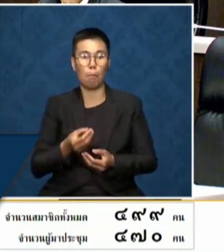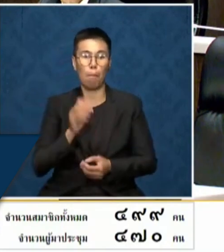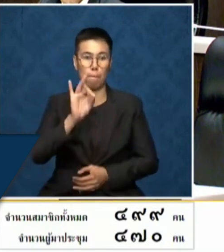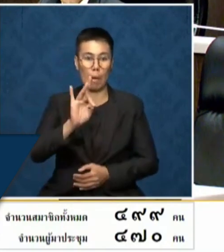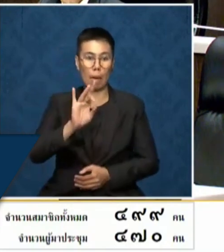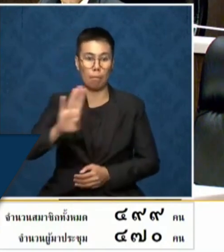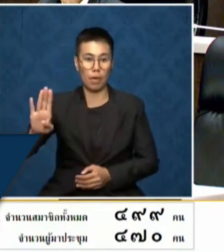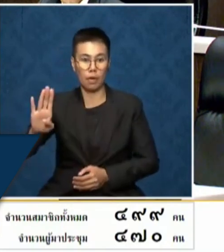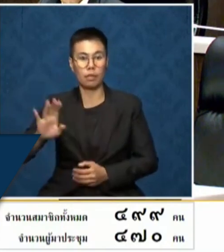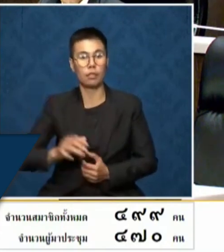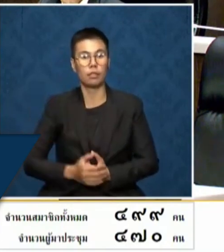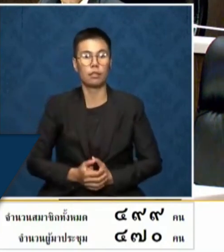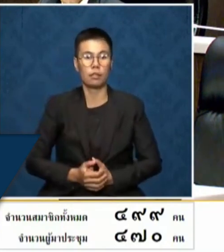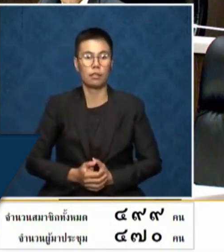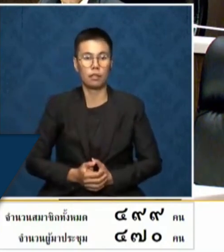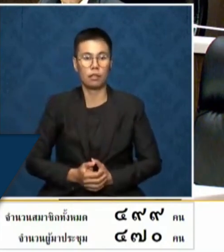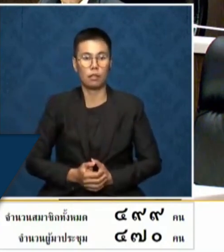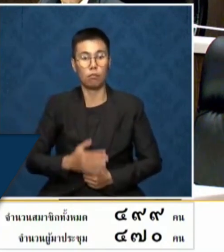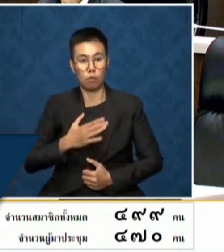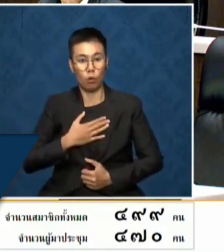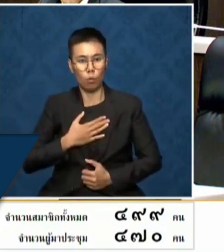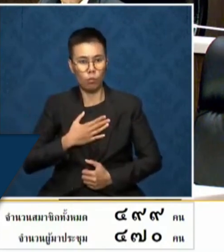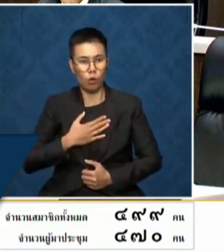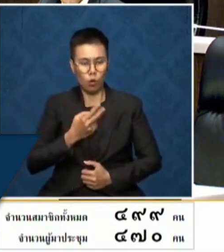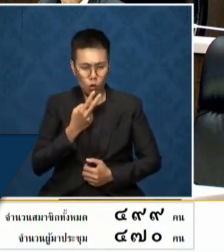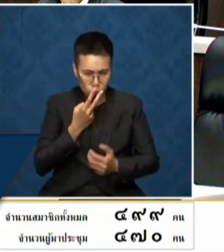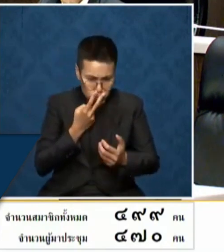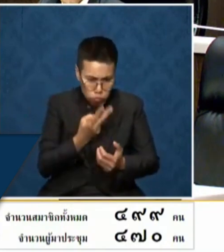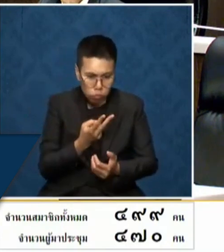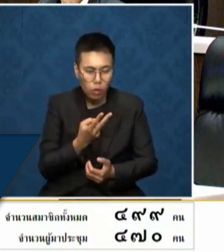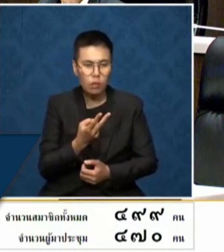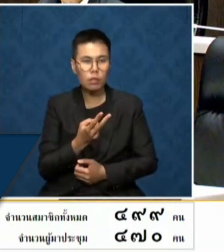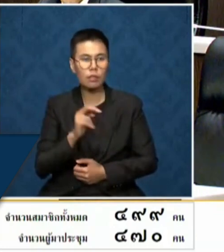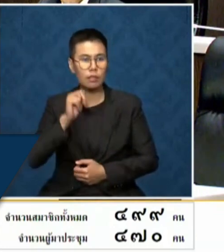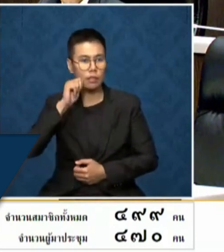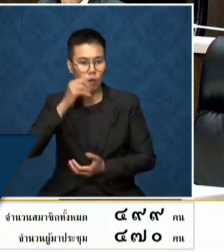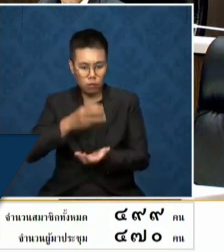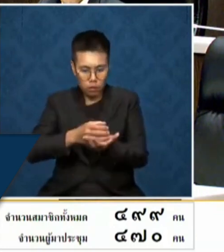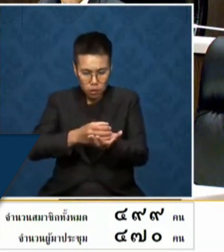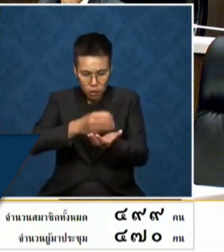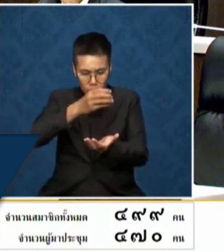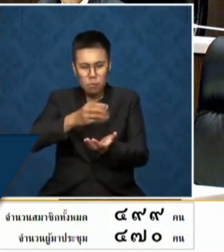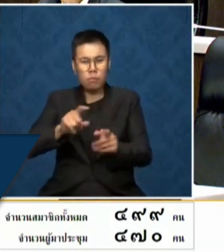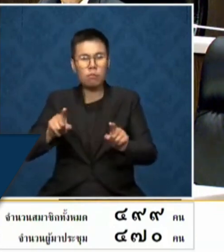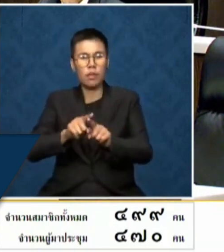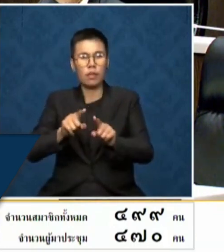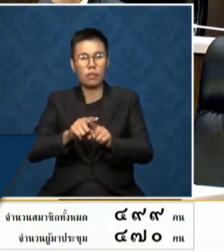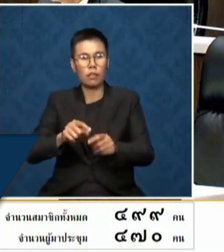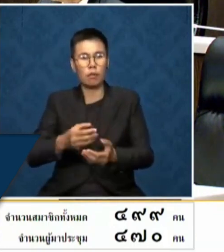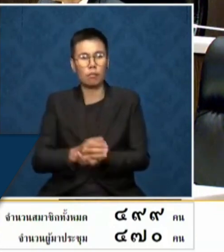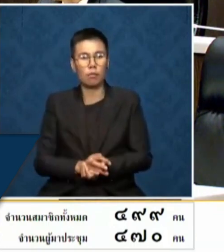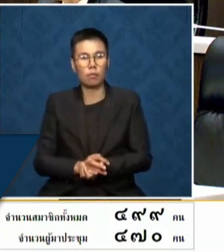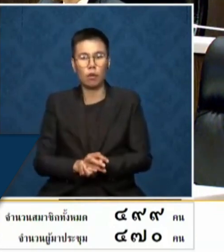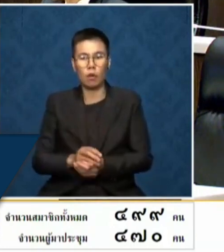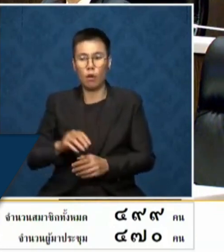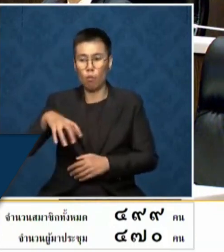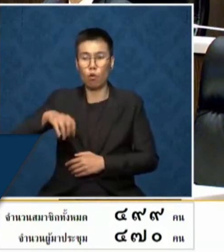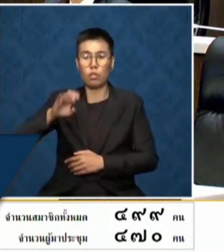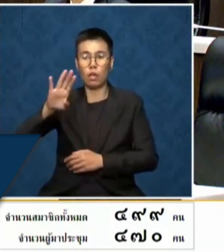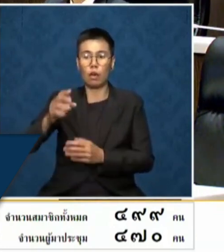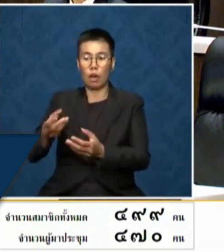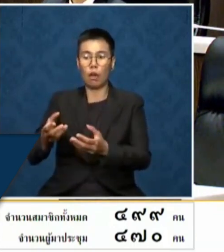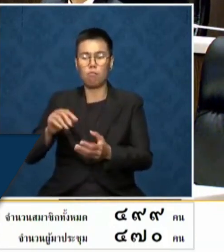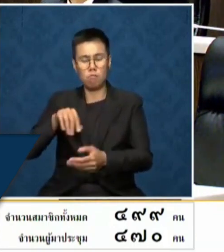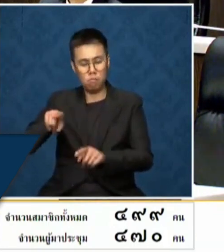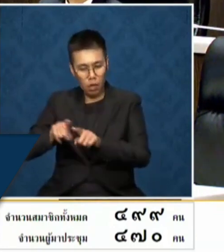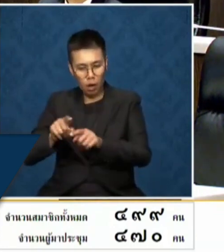ไหนนะครับแล้วผมก็มองว่านอกจากน้ำนี้จะได้มาเหมือนจะฟรีแล้วนะครับแล้วมาขายเอาผลประโยชน์